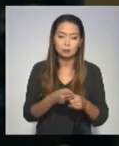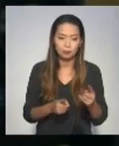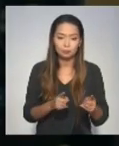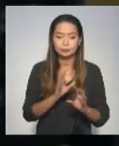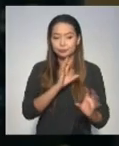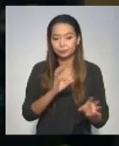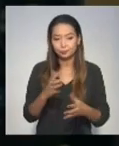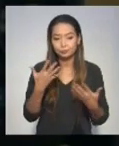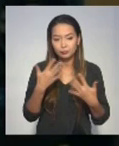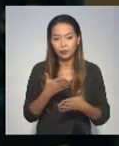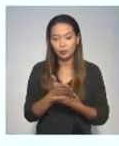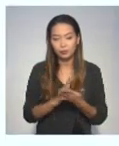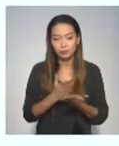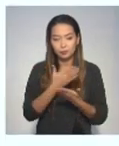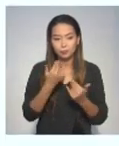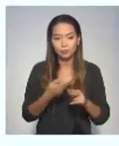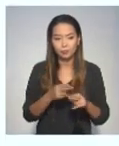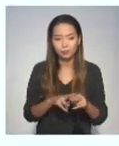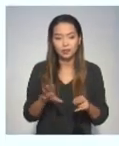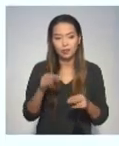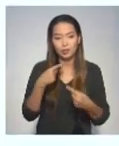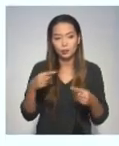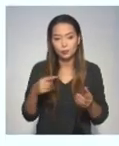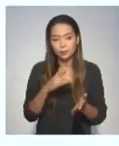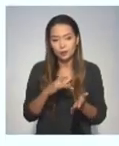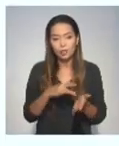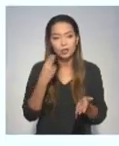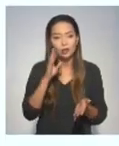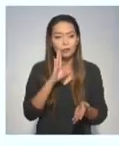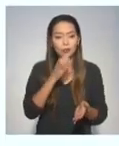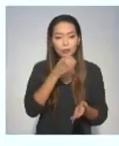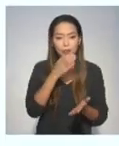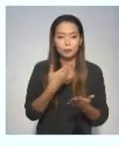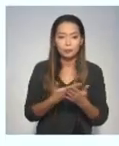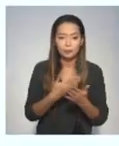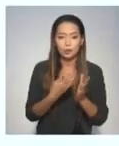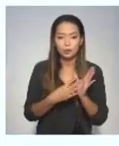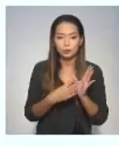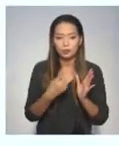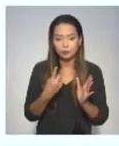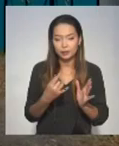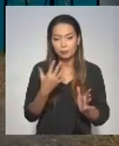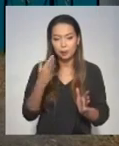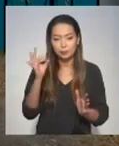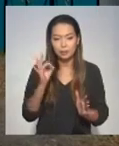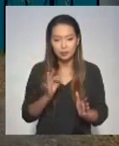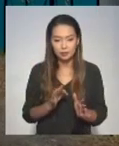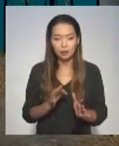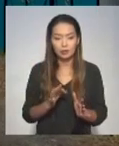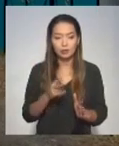целом обеспеченность населения области, включая города, качественной питьевой водой составляет 91,5%.